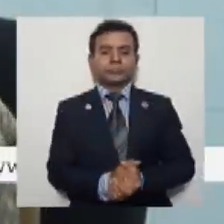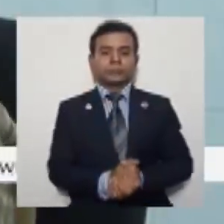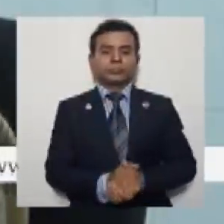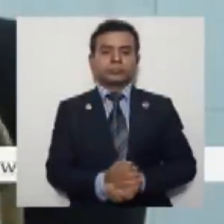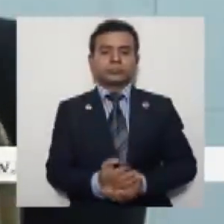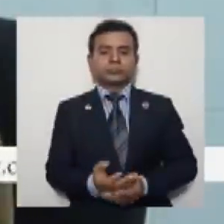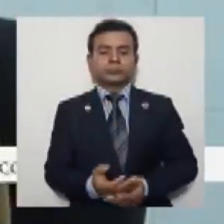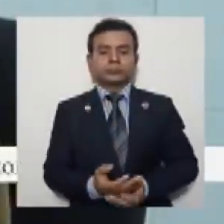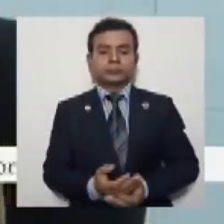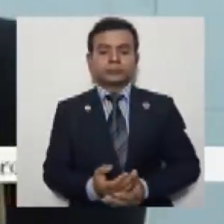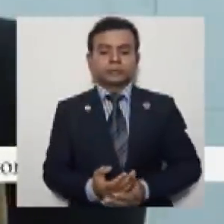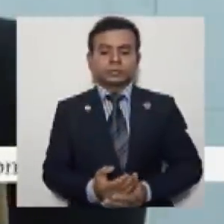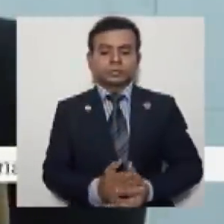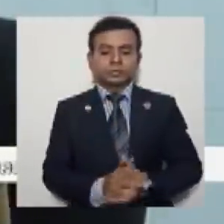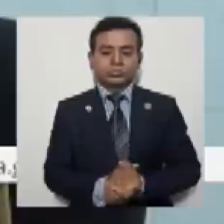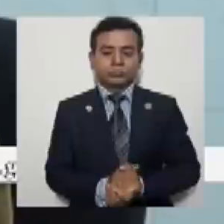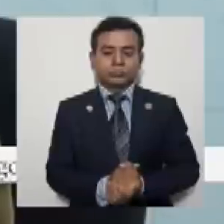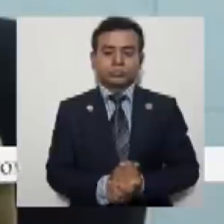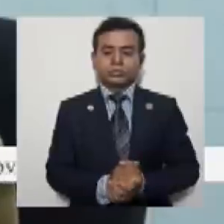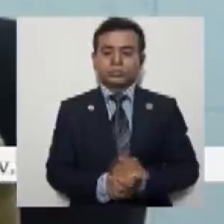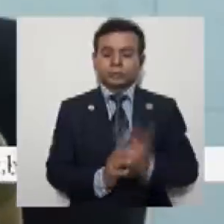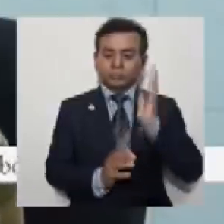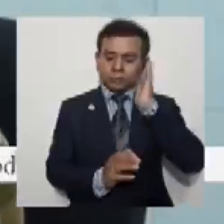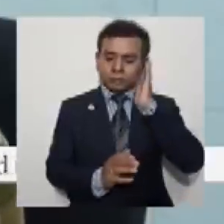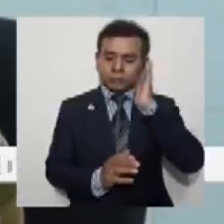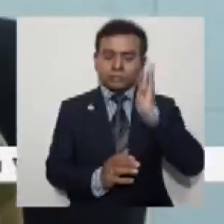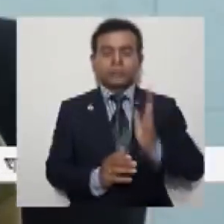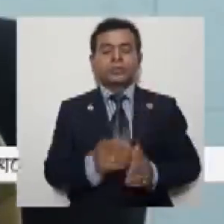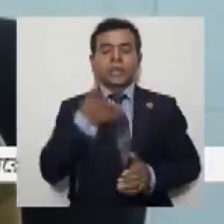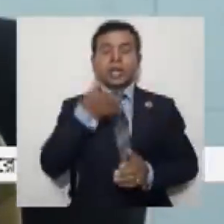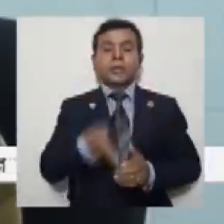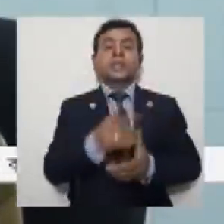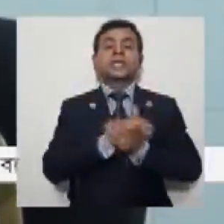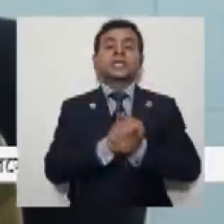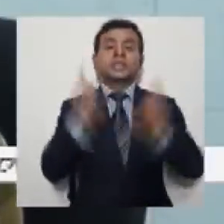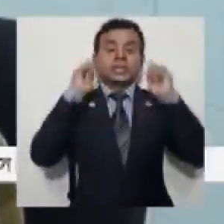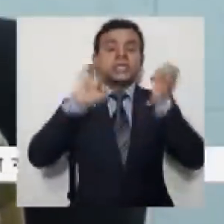আমাদের যে স্বাস্থ্য পরামর্শ দেওয়া হয়ে থাকে হটলাইনে, সেটা স্বাস্থ্য বাতায়ন